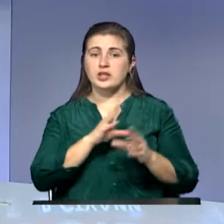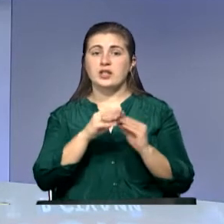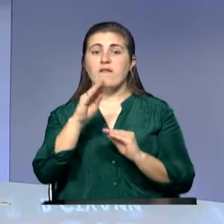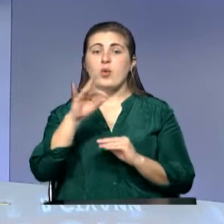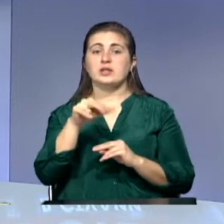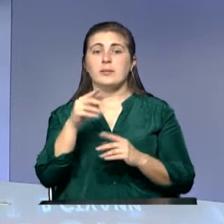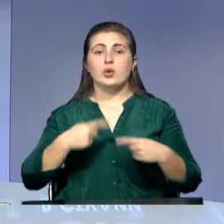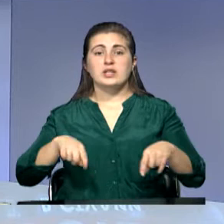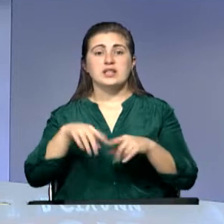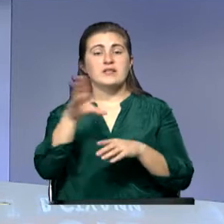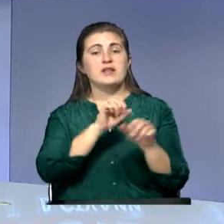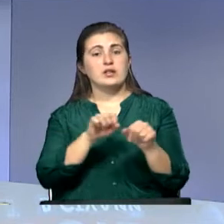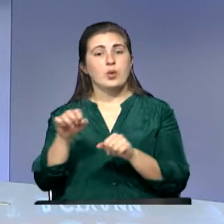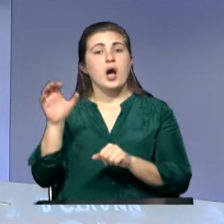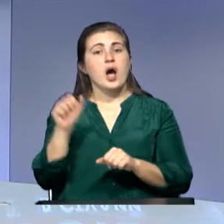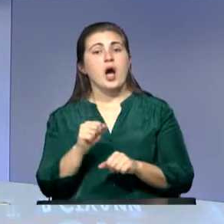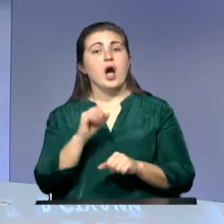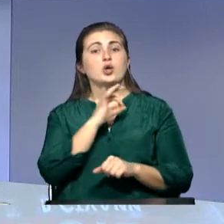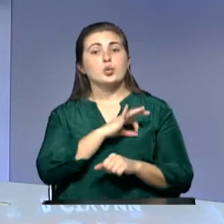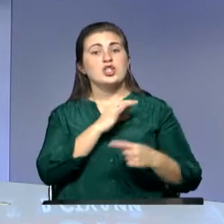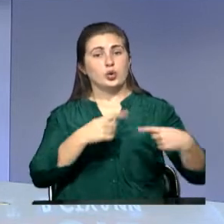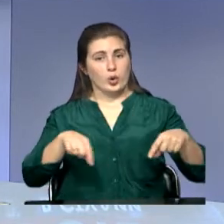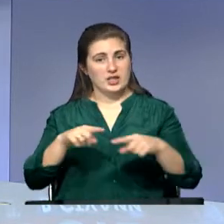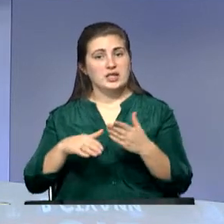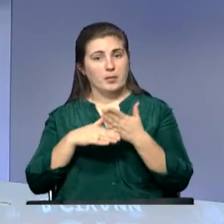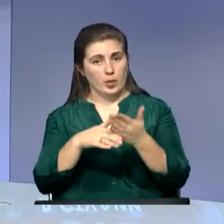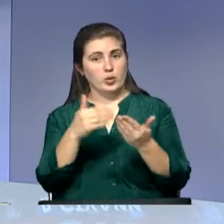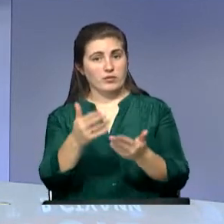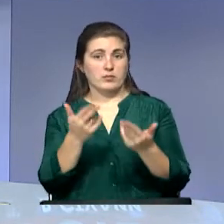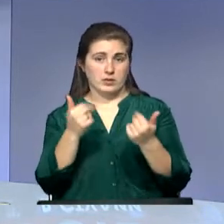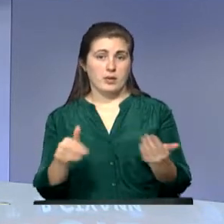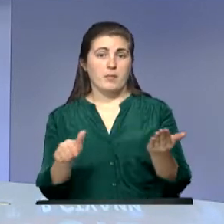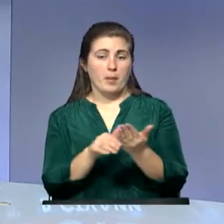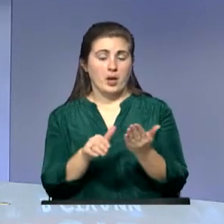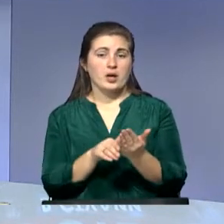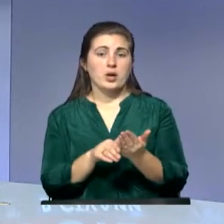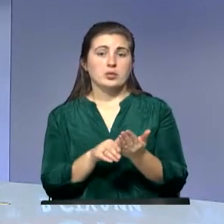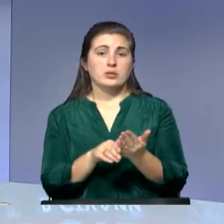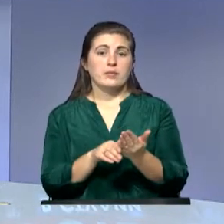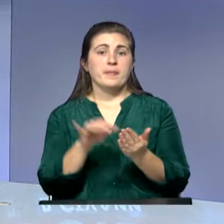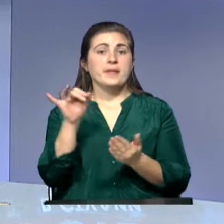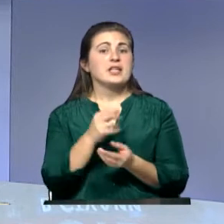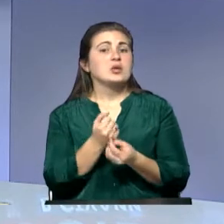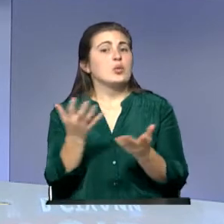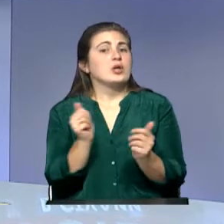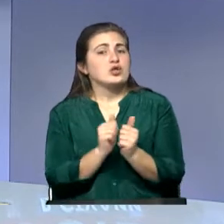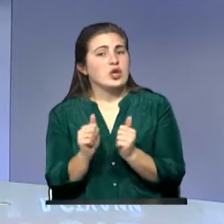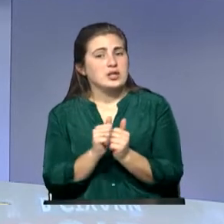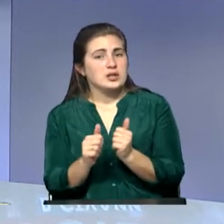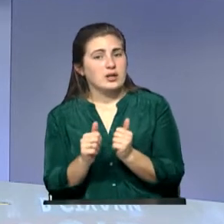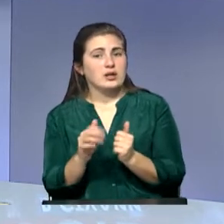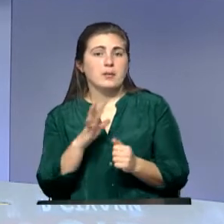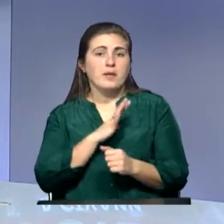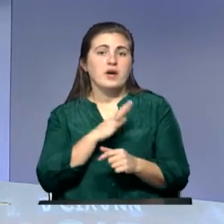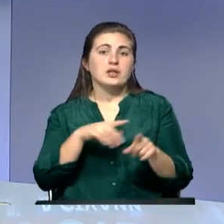и организациями всевозможными. А юридические организации помогают вам? Помогают, да. И насколько часто